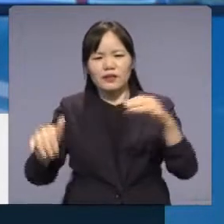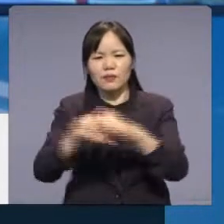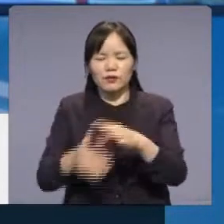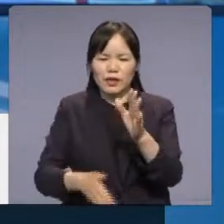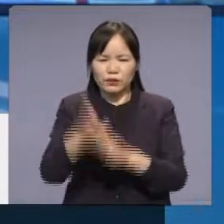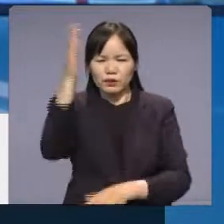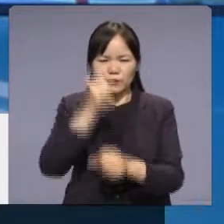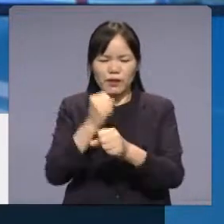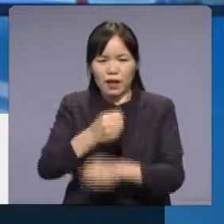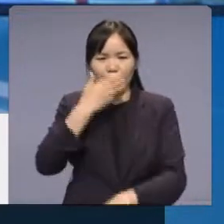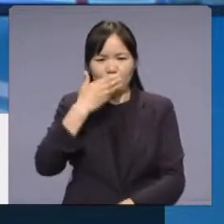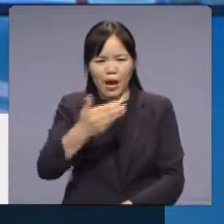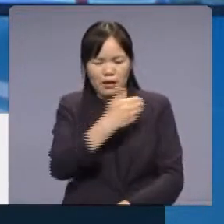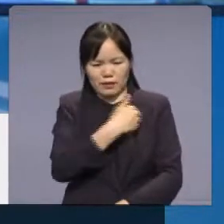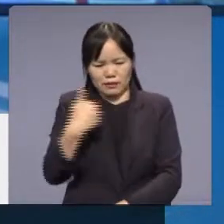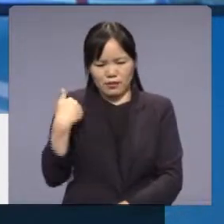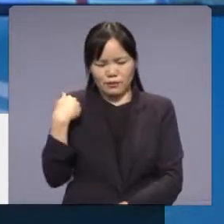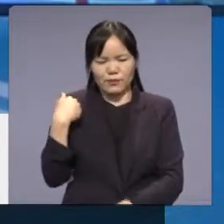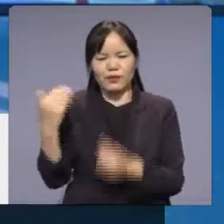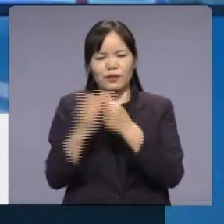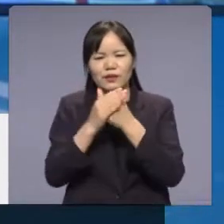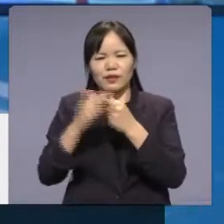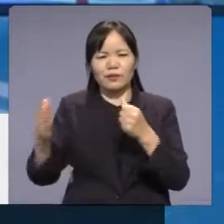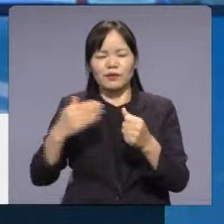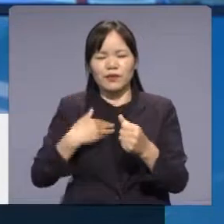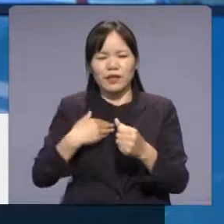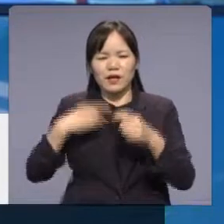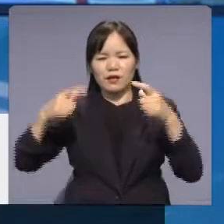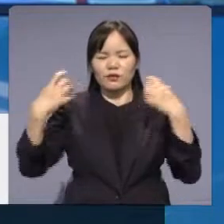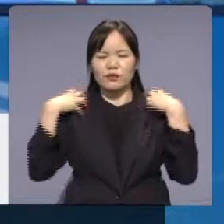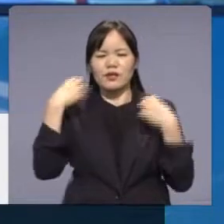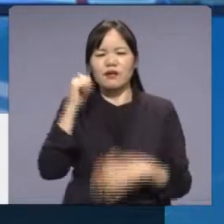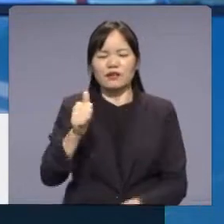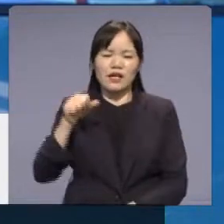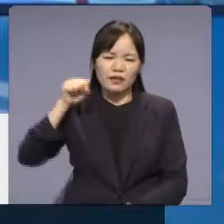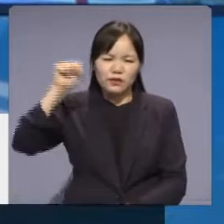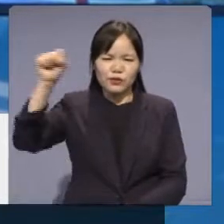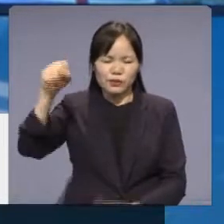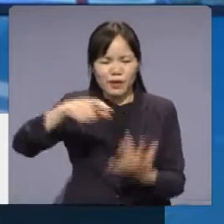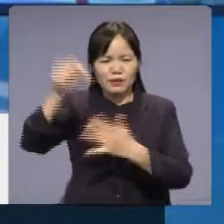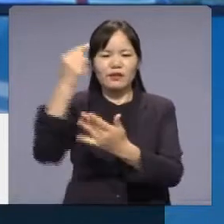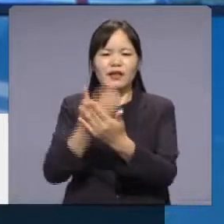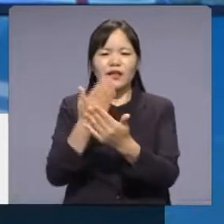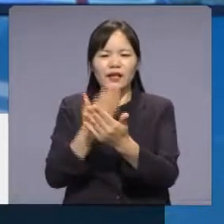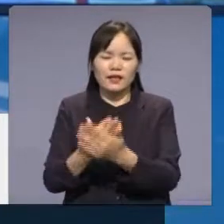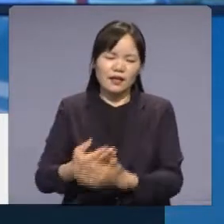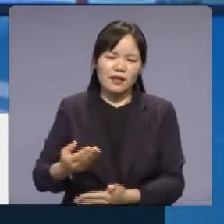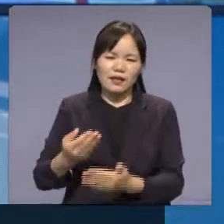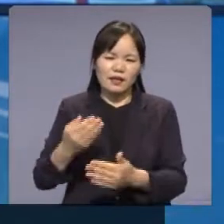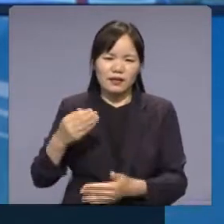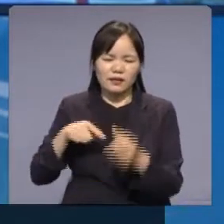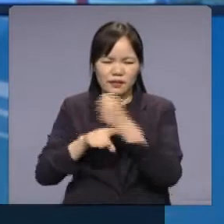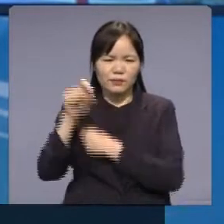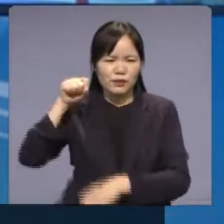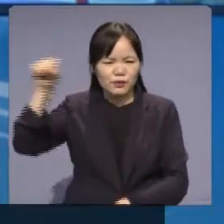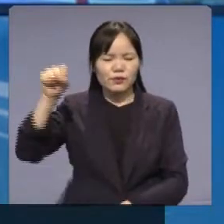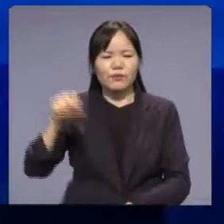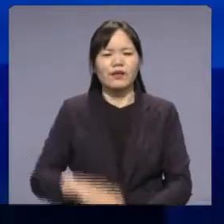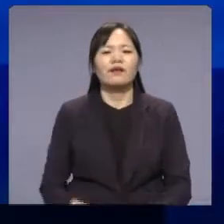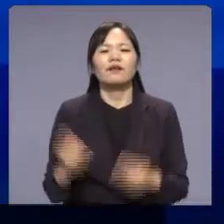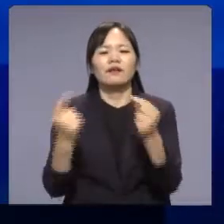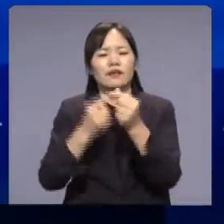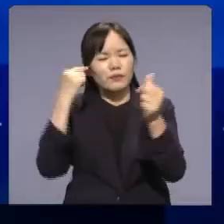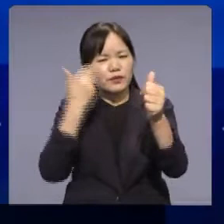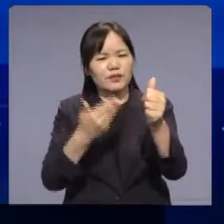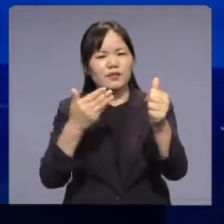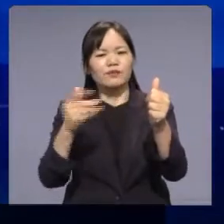생각해서 주민들께 다시 한번 제가 구청장에 출마해서 선택해 주십사 하고 이렇게 재출마하게 되었습니다. 네. 첫 번째 질문은